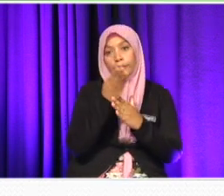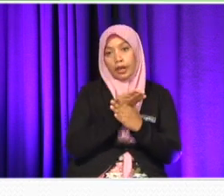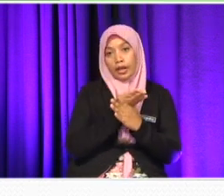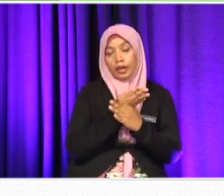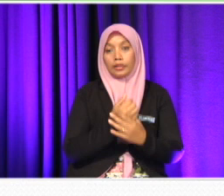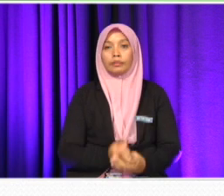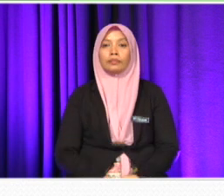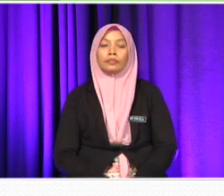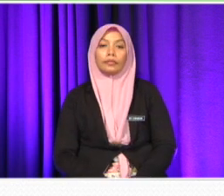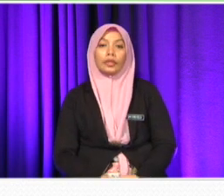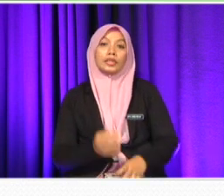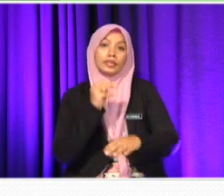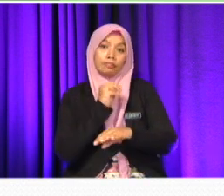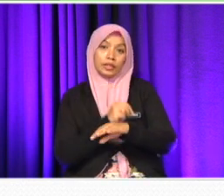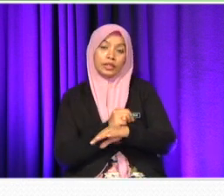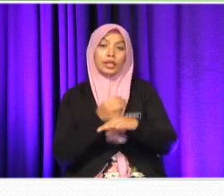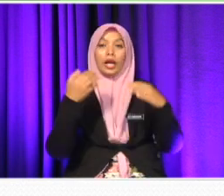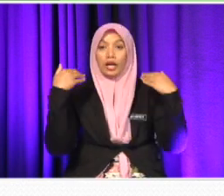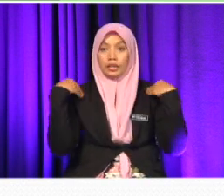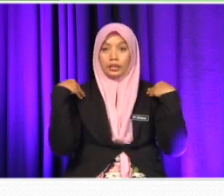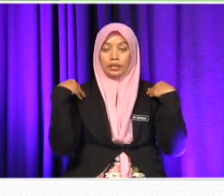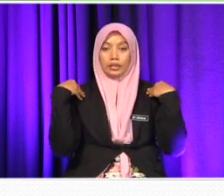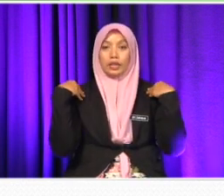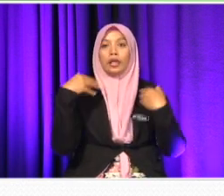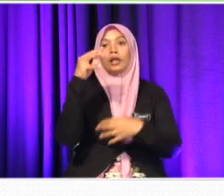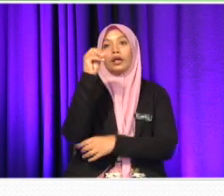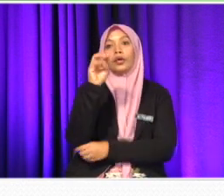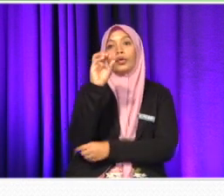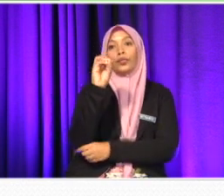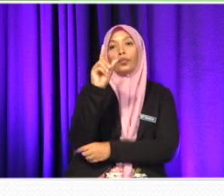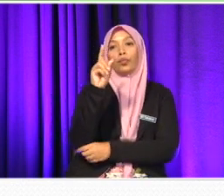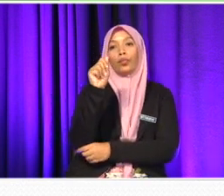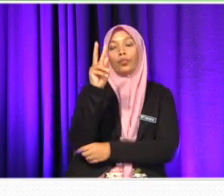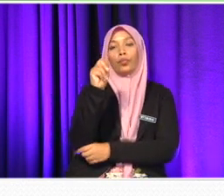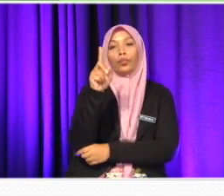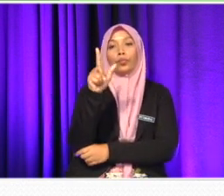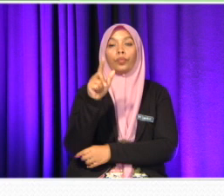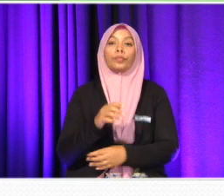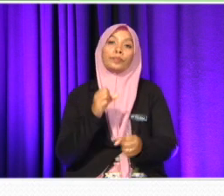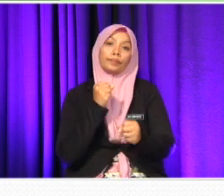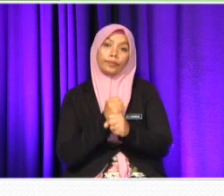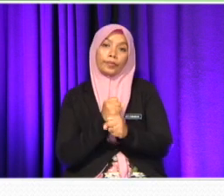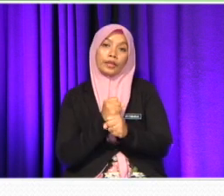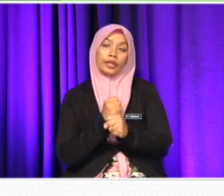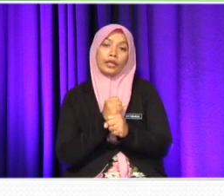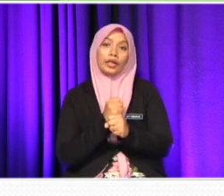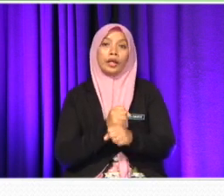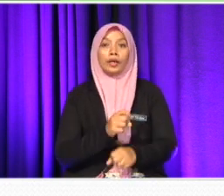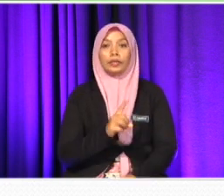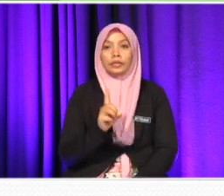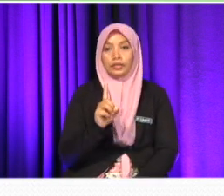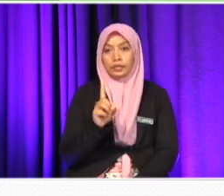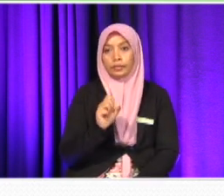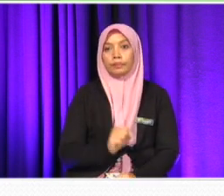beli tisu kemudian adanya modar kerja dan ikuti pemilik nah di bawah sana ya